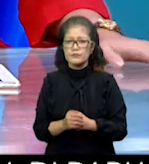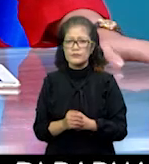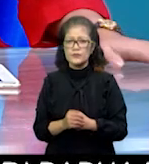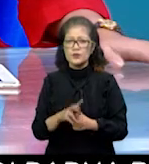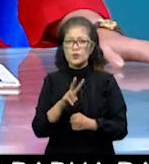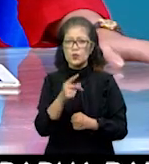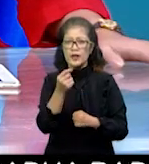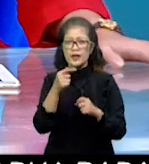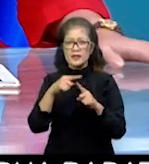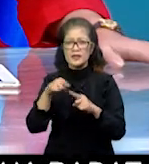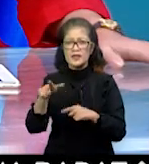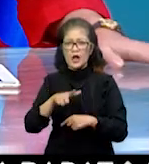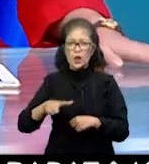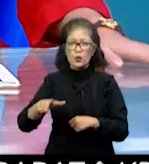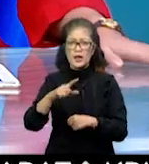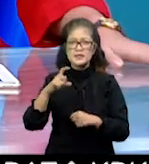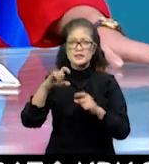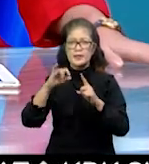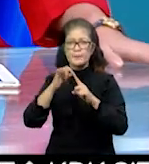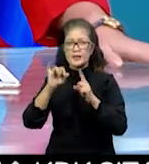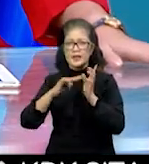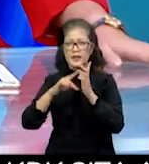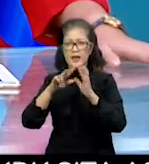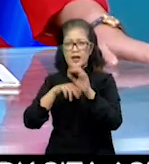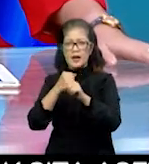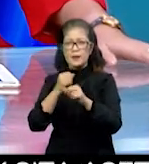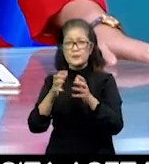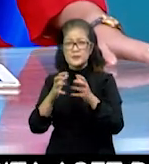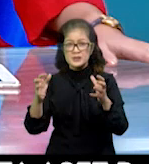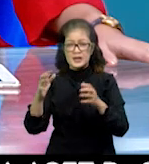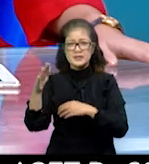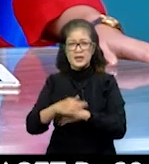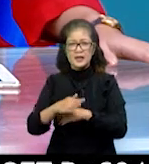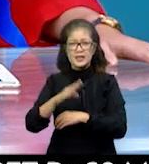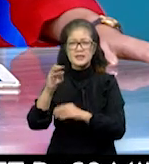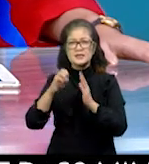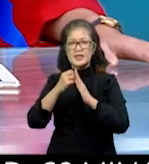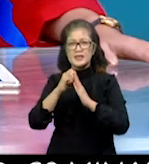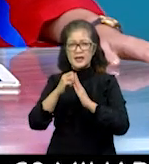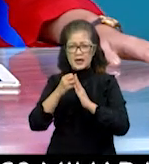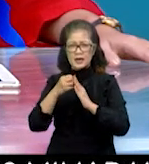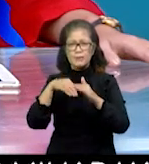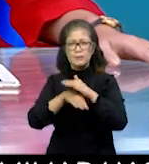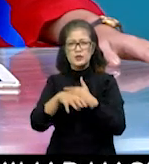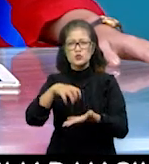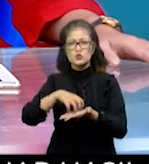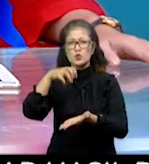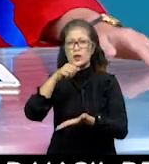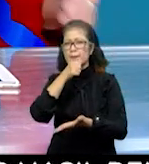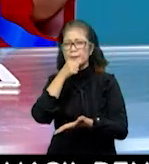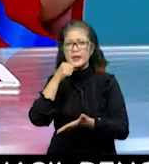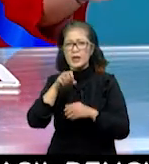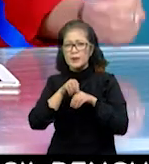Kita beralih ke informasi lainnya, pemirsa. 2 RT di Kelurahan Cipinang Besar Selatan, Jatinegara, Jakarta Timur masuk zona merah penyebaran